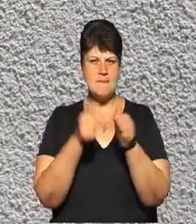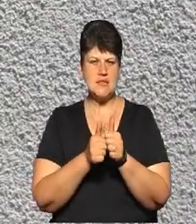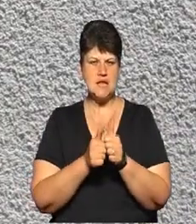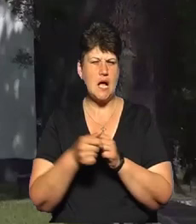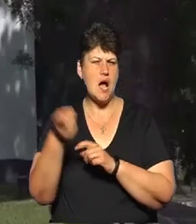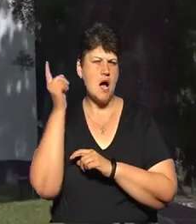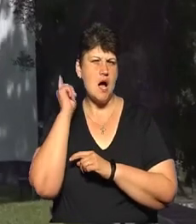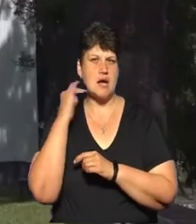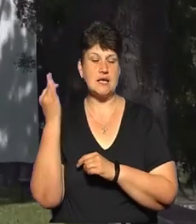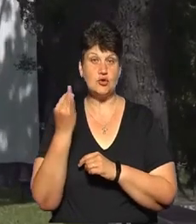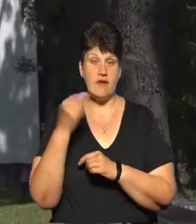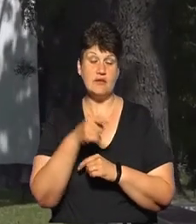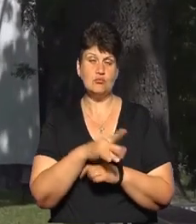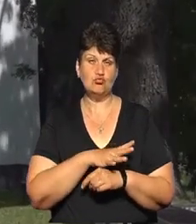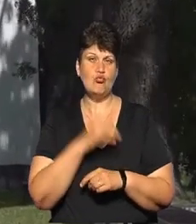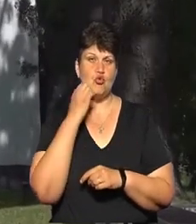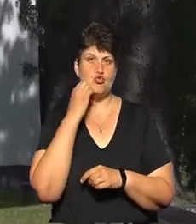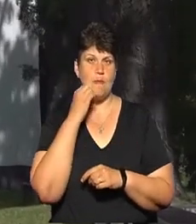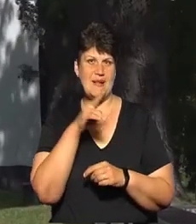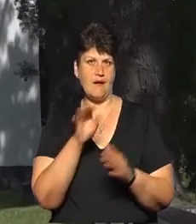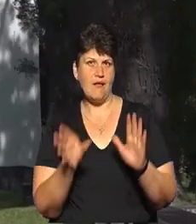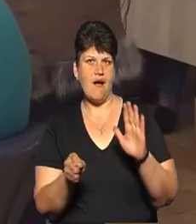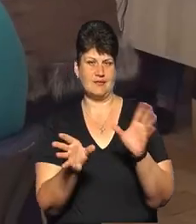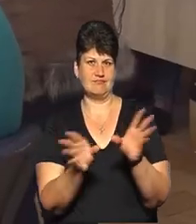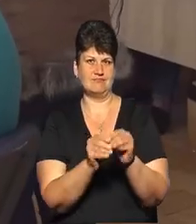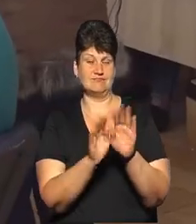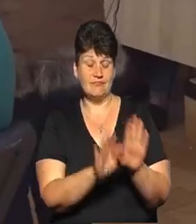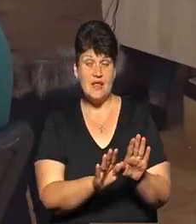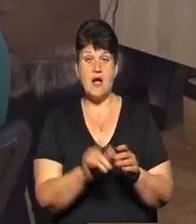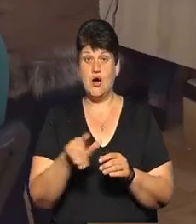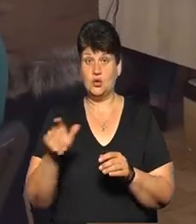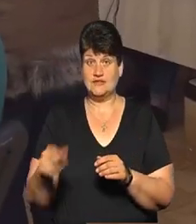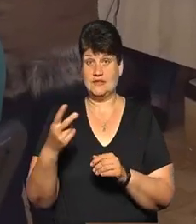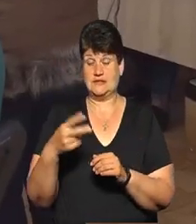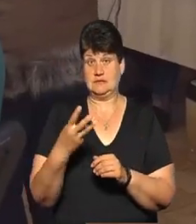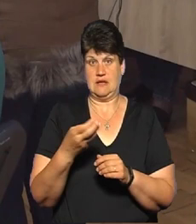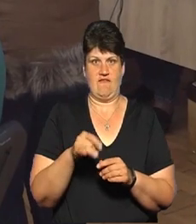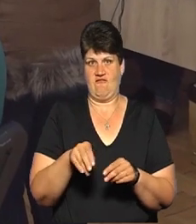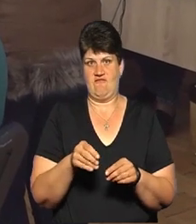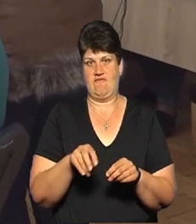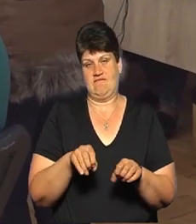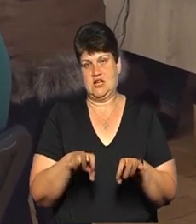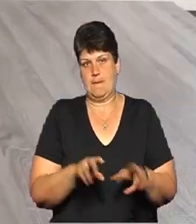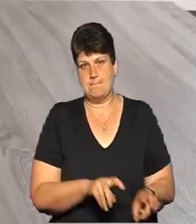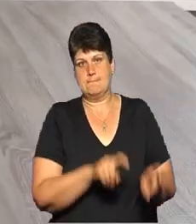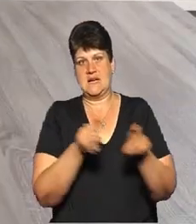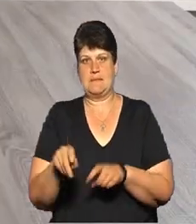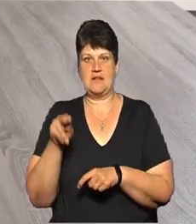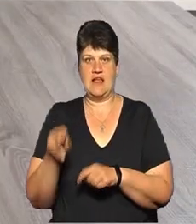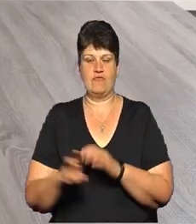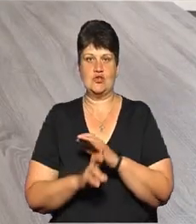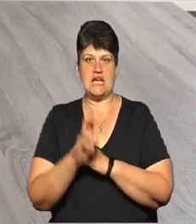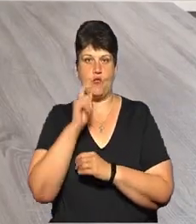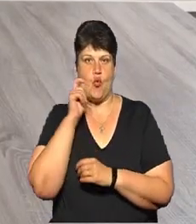церкві Московського патріархату. 29 травня цього року жителі Колодного вирішили перейти до Православної церкви України,